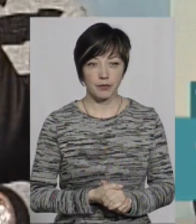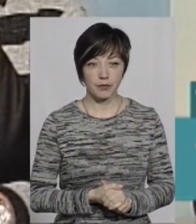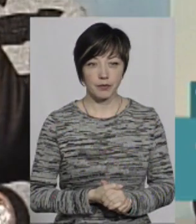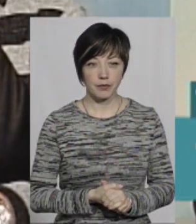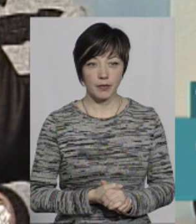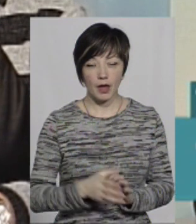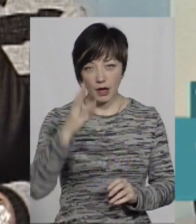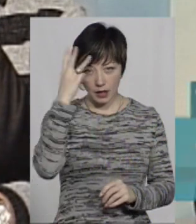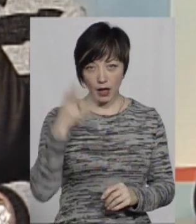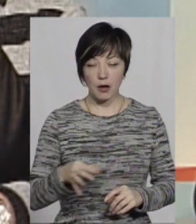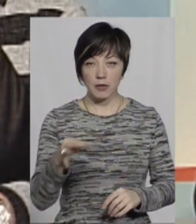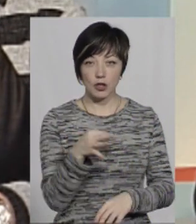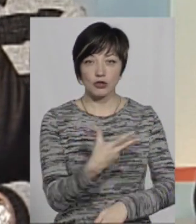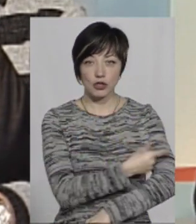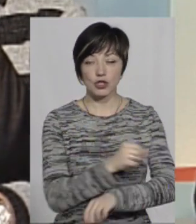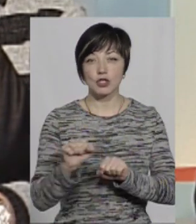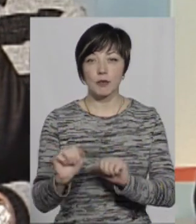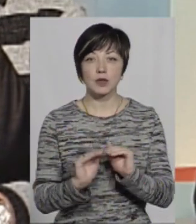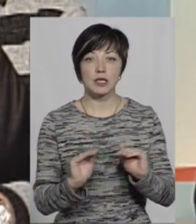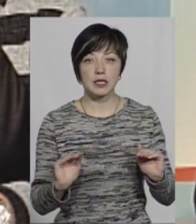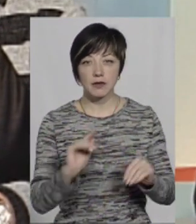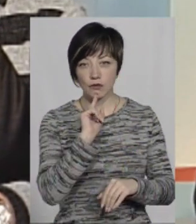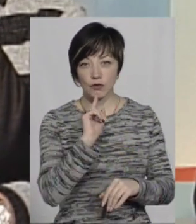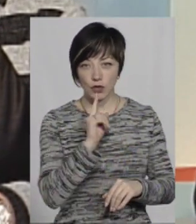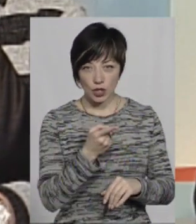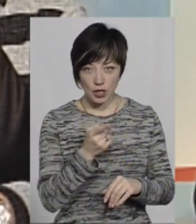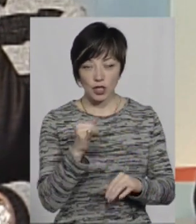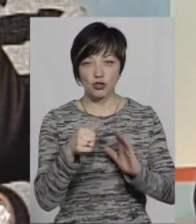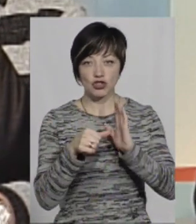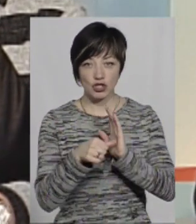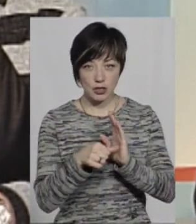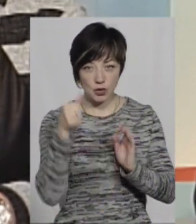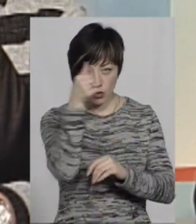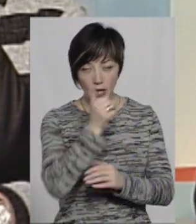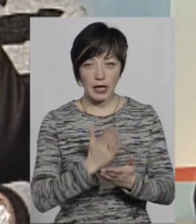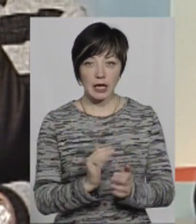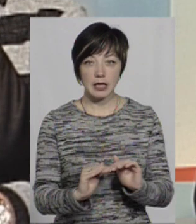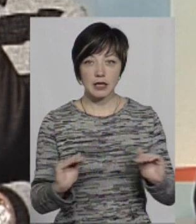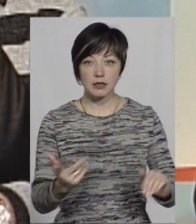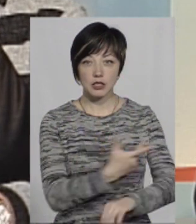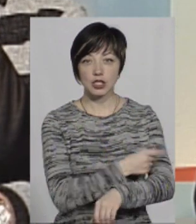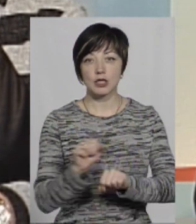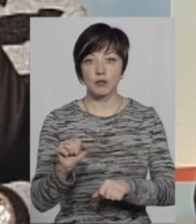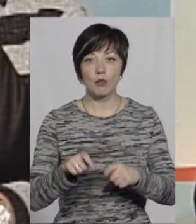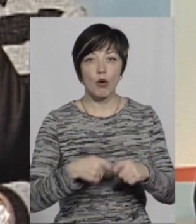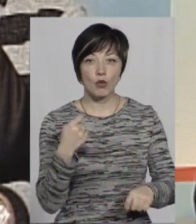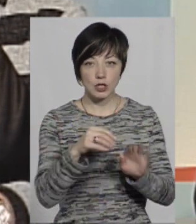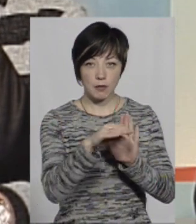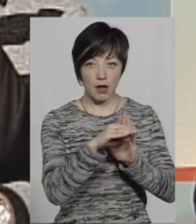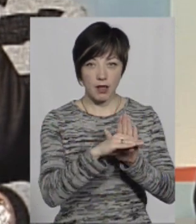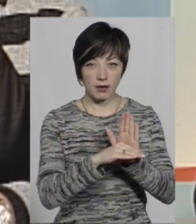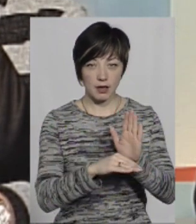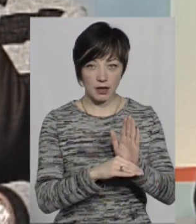як вже говорили, щеплюється діти в рік і в 6 років, але є діти, які щеплюються із порушенням